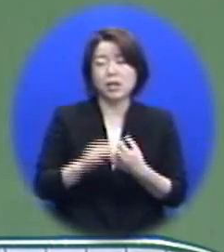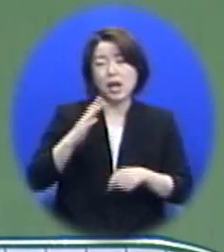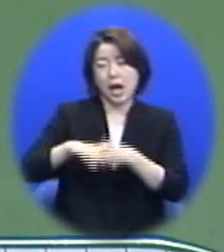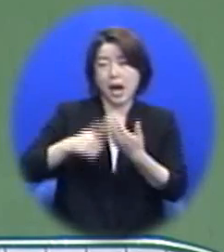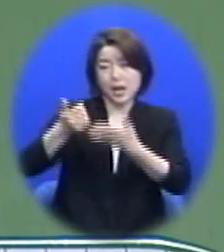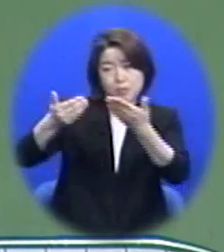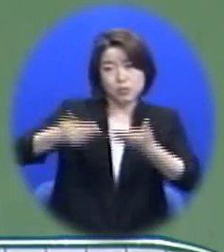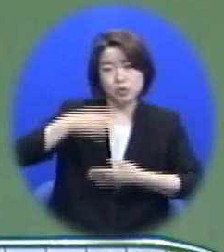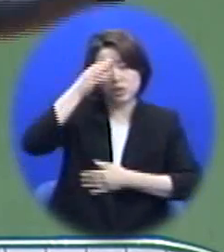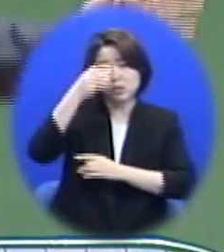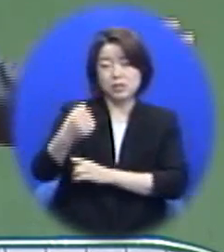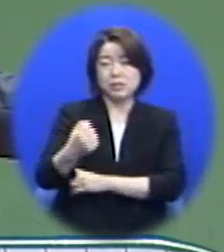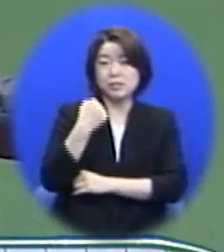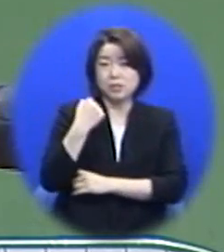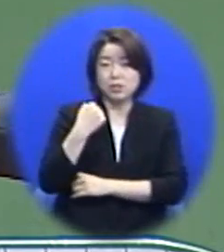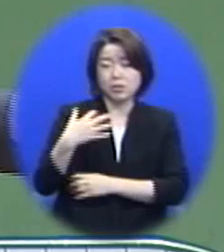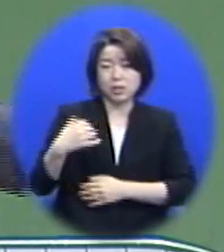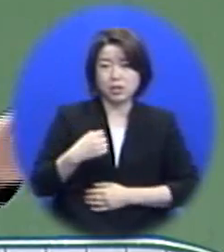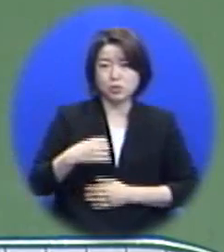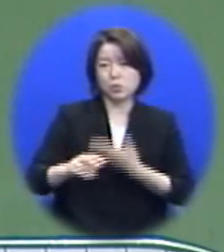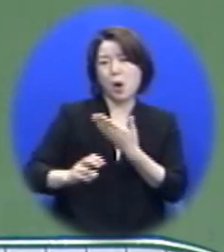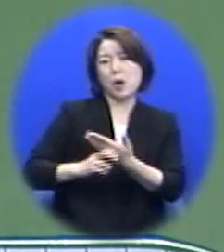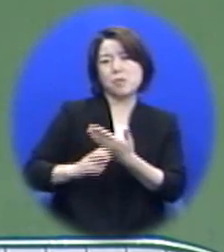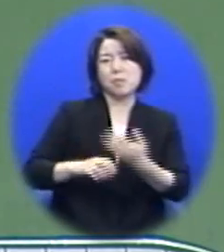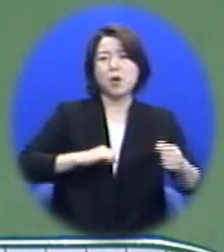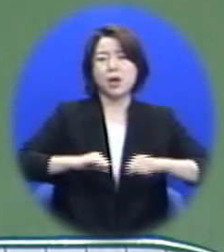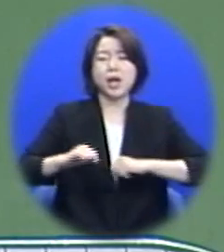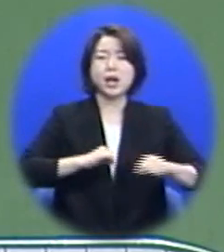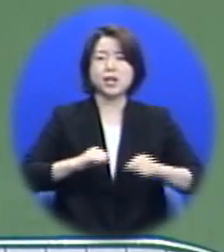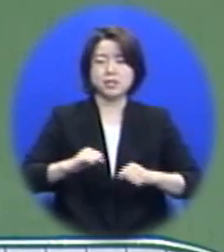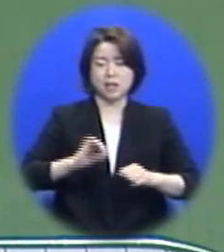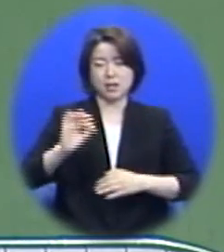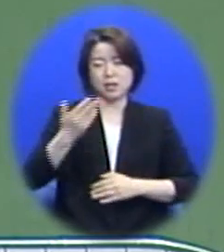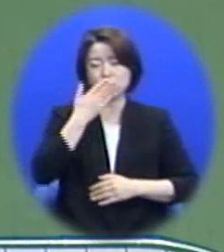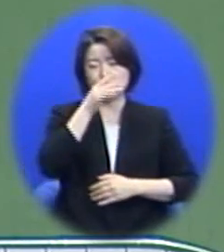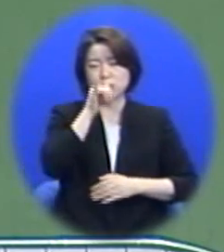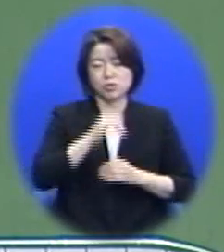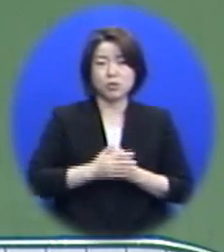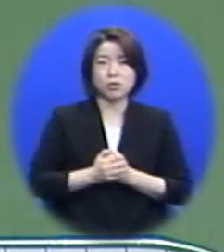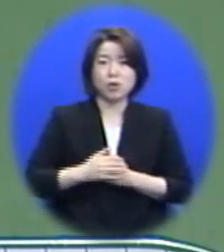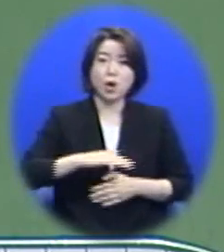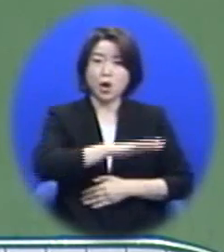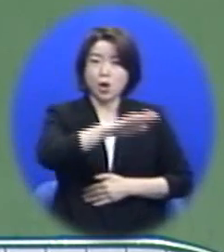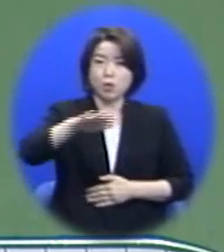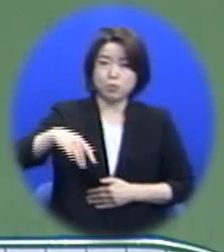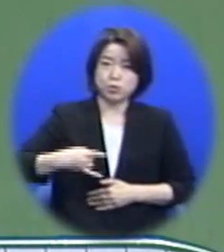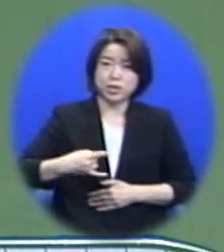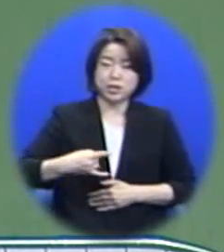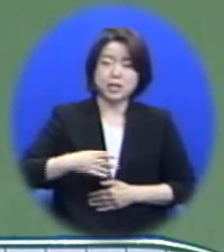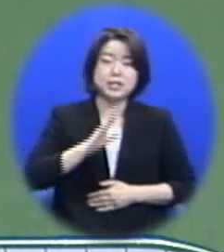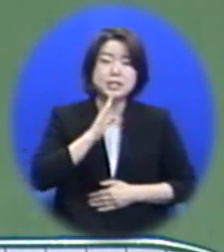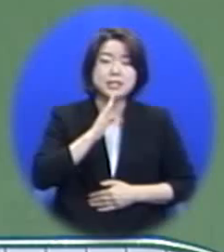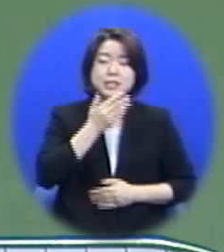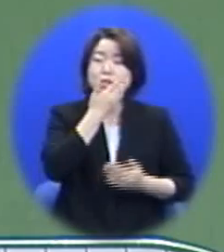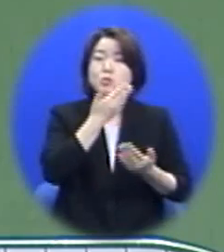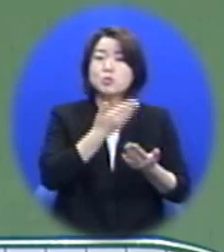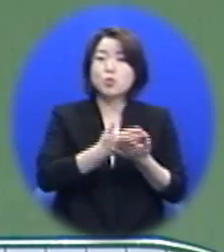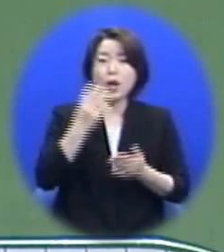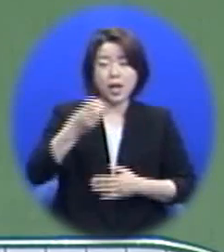능력으로 그는 불법을 행하는 자가 되기 쉽습니다 우리에게 있어서 진짜 중요한 성령의